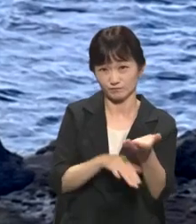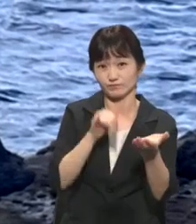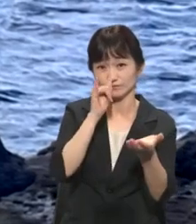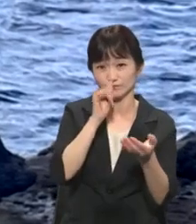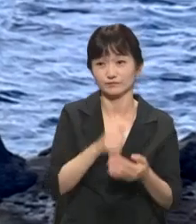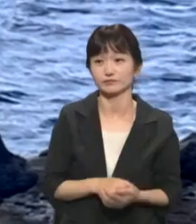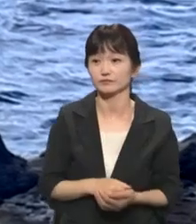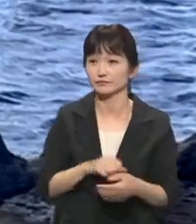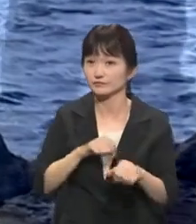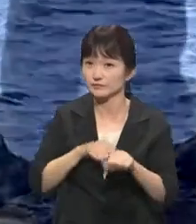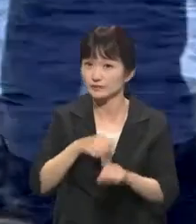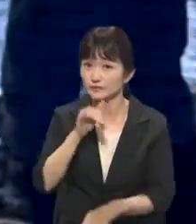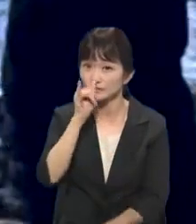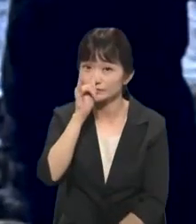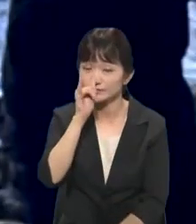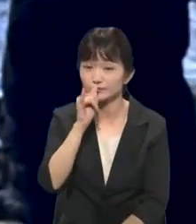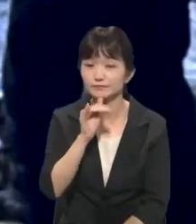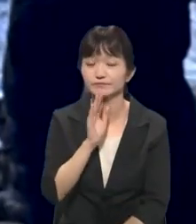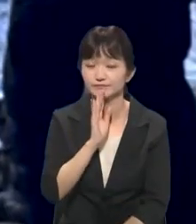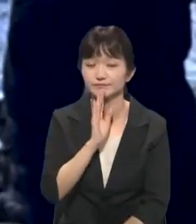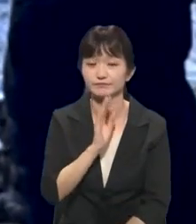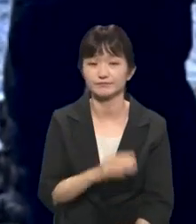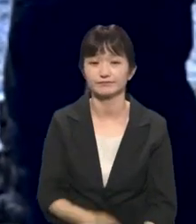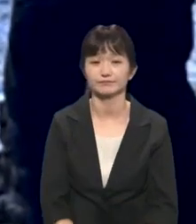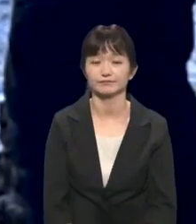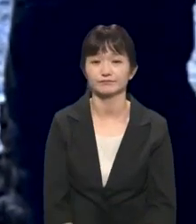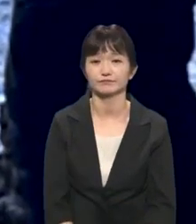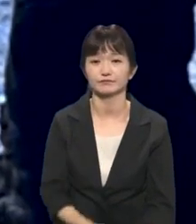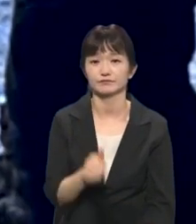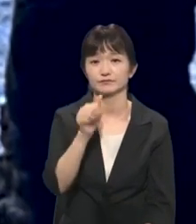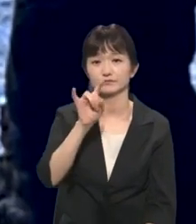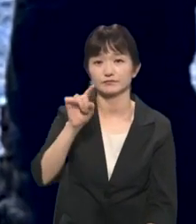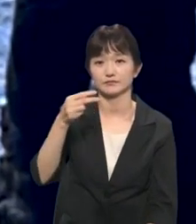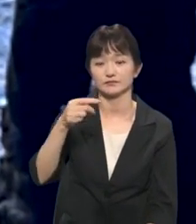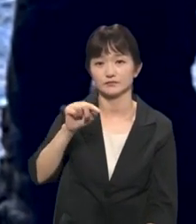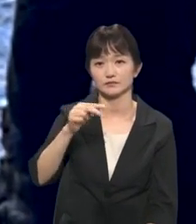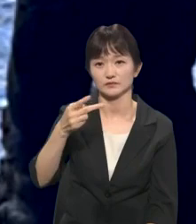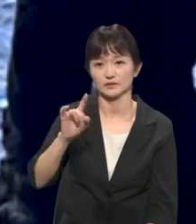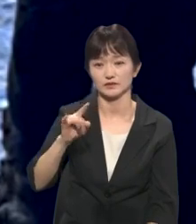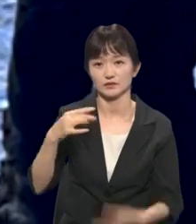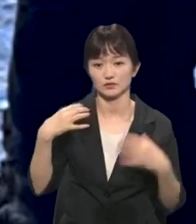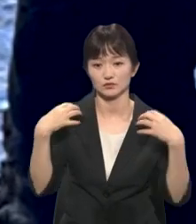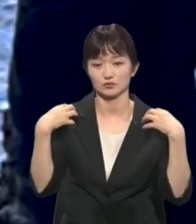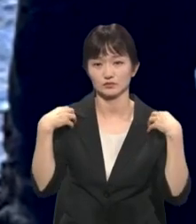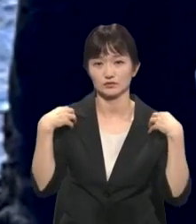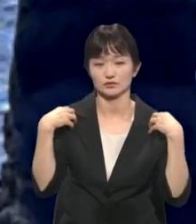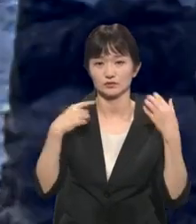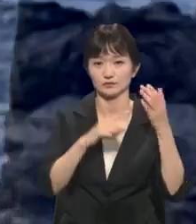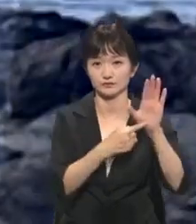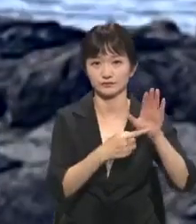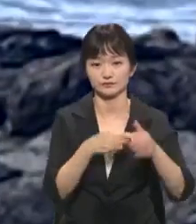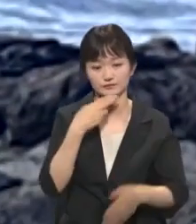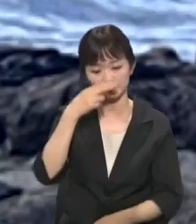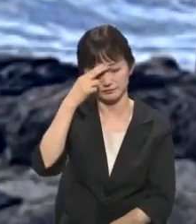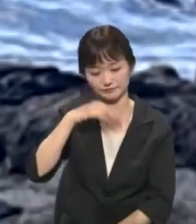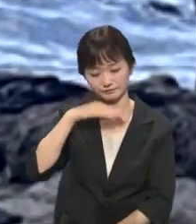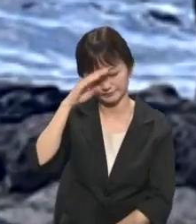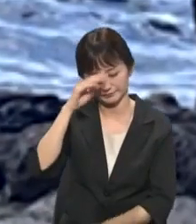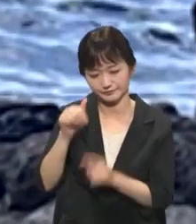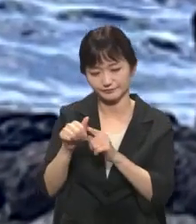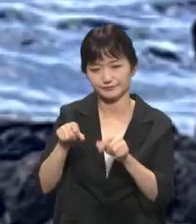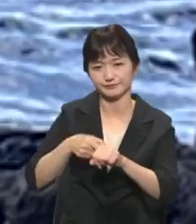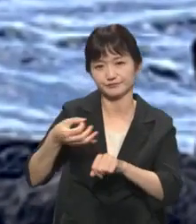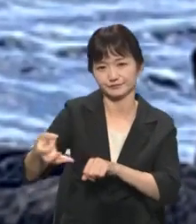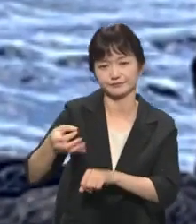역시 뭐 처벌받을 수 있죠? 네. 예, 그렇습니다. 그 해운대 구청에서는 네. 그 술 취한 남성에게 과태료 10만 원을